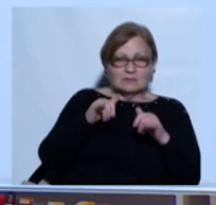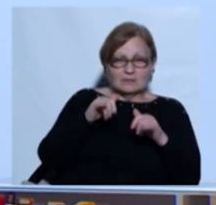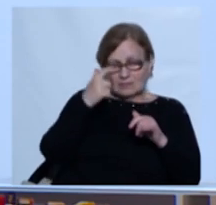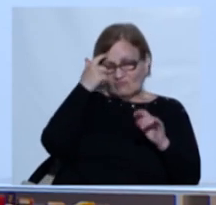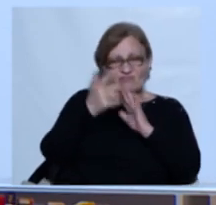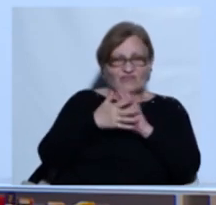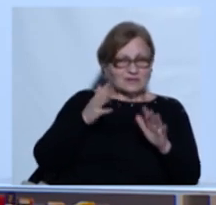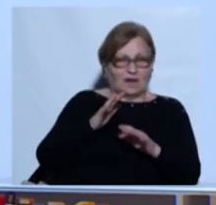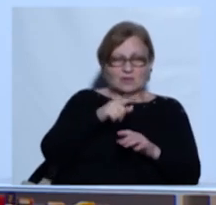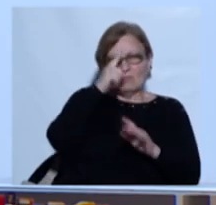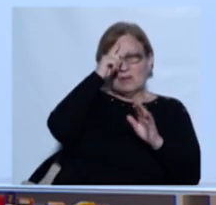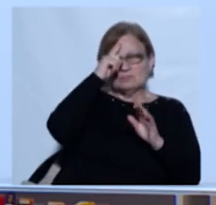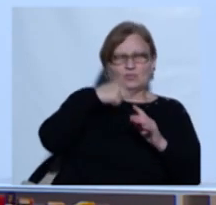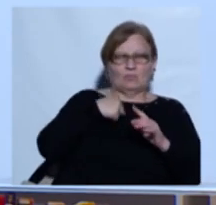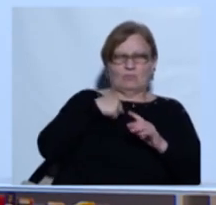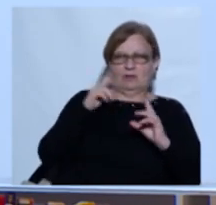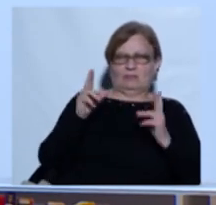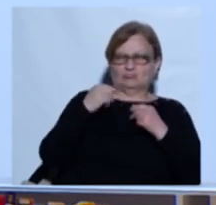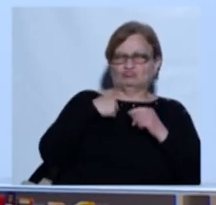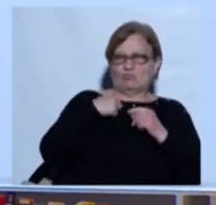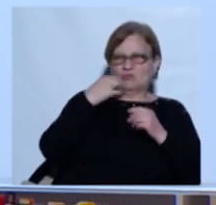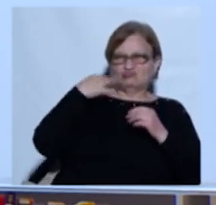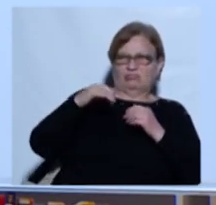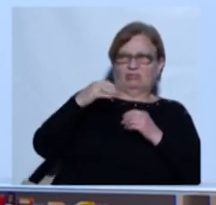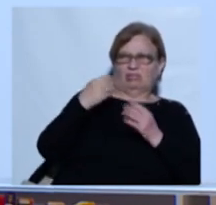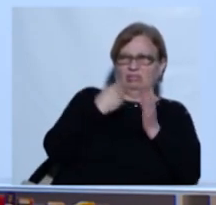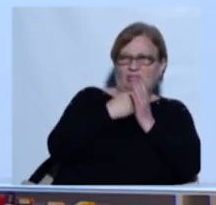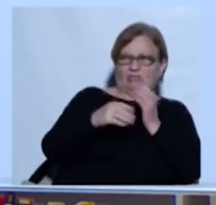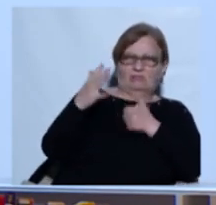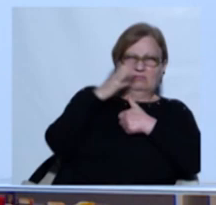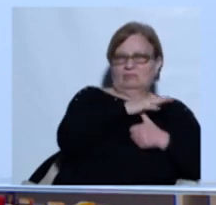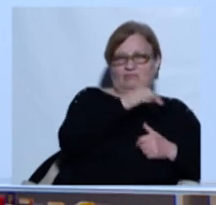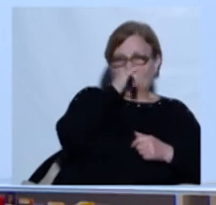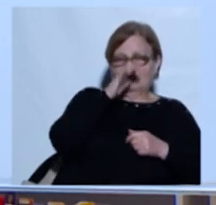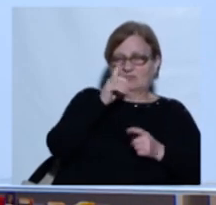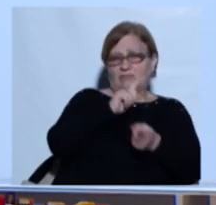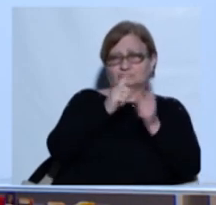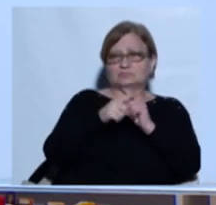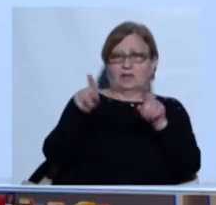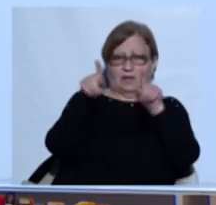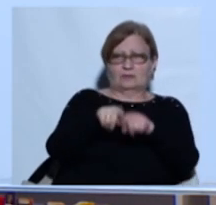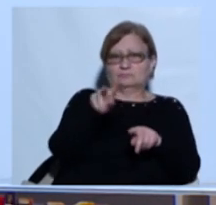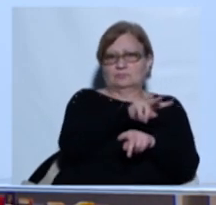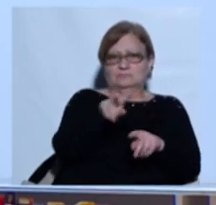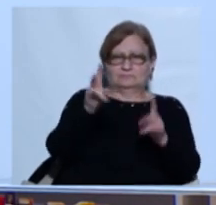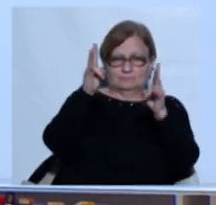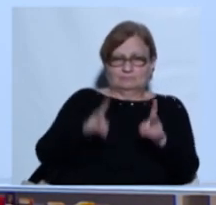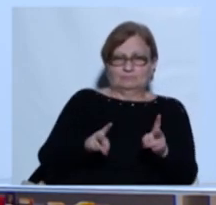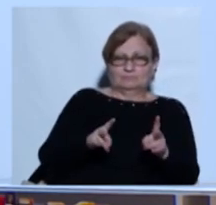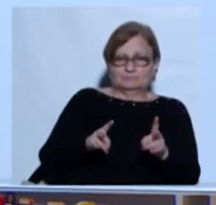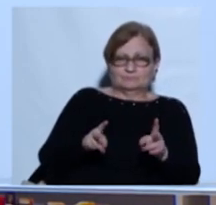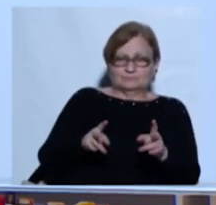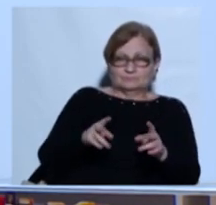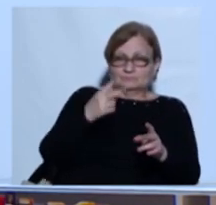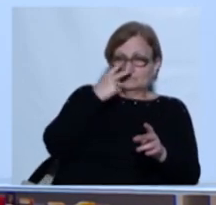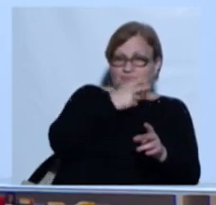გაიგო კი რამე. აი ამაზეა ბორხესის ეს საოცარი მინიატურა და ესე ამთავრებს ბორხესი, რომ